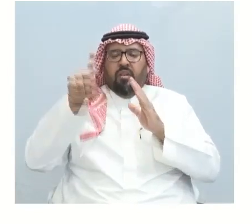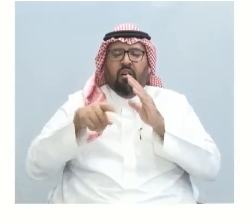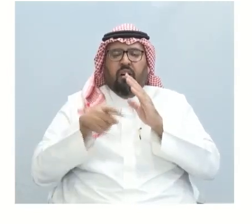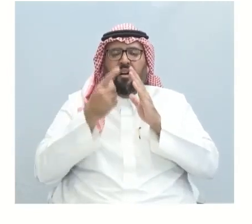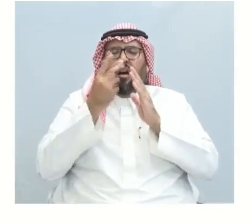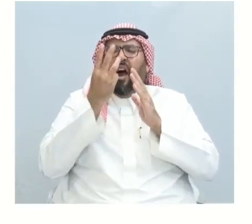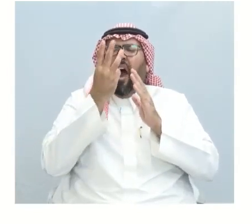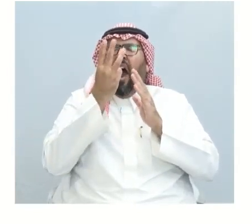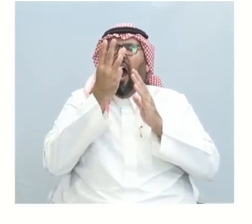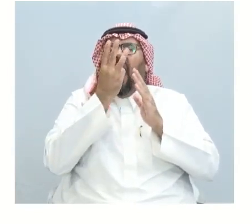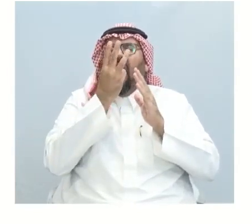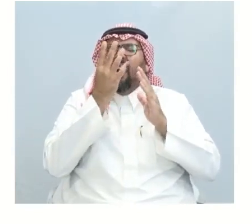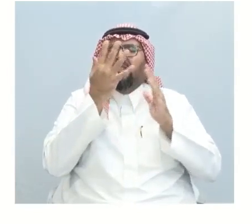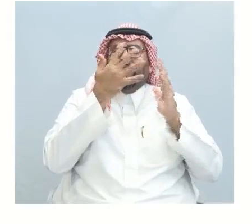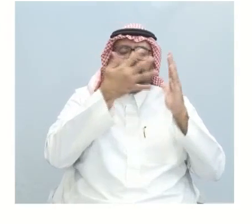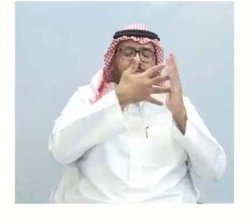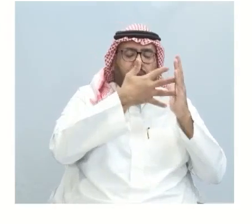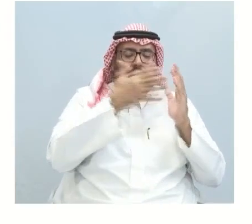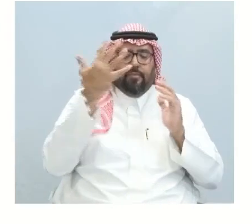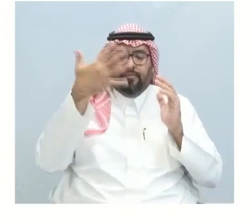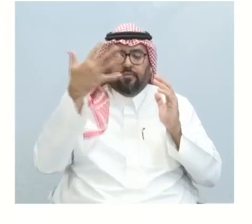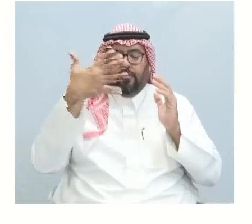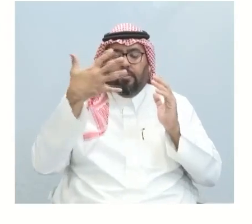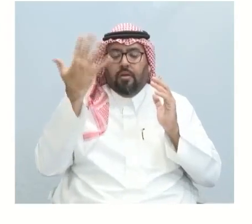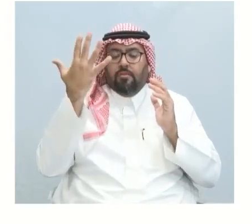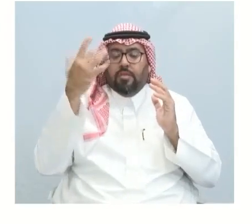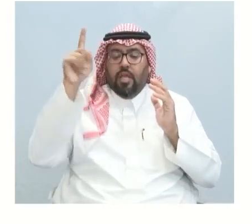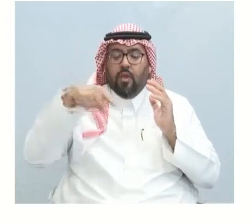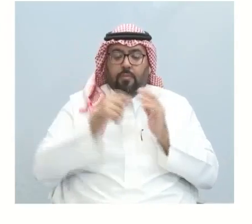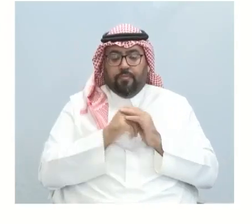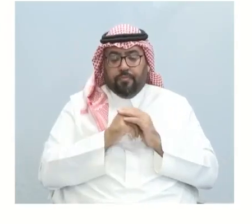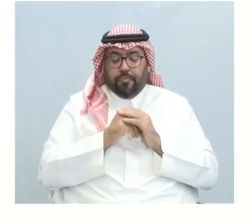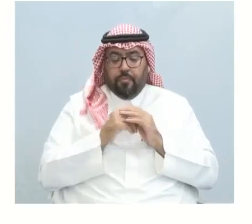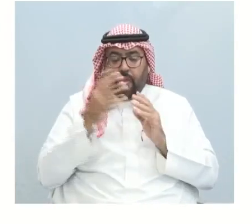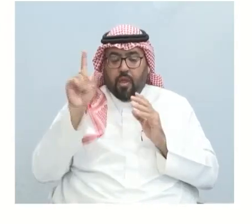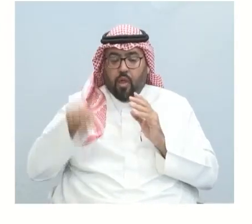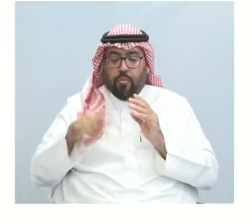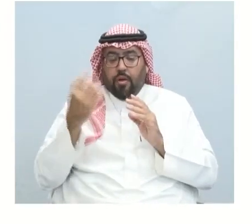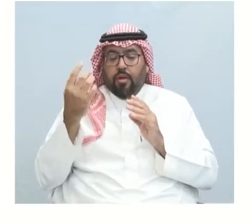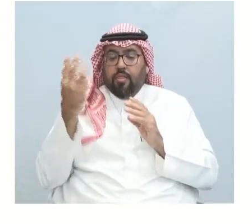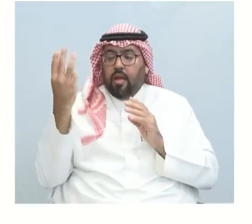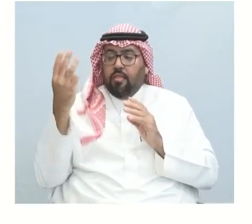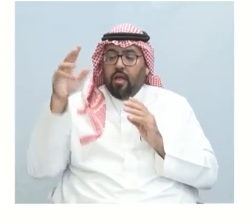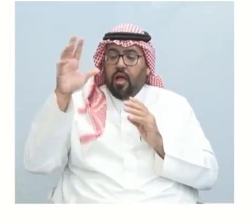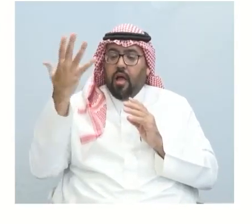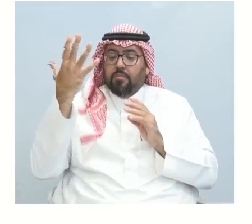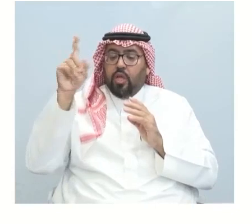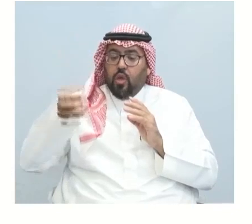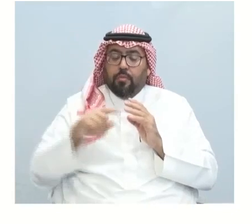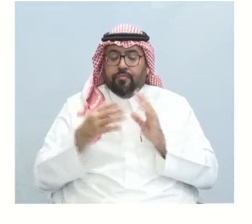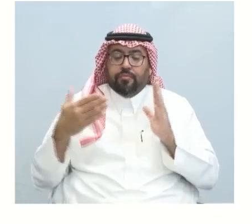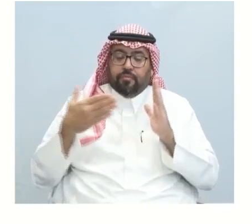بين ثلاثه الى خمسه ايام هنالك تباين في عدد ايام نزول هذا او او في هذا التدفق